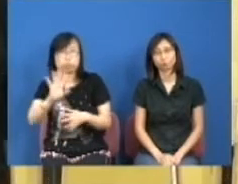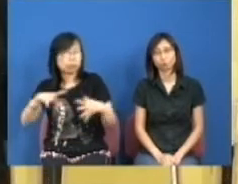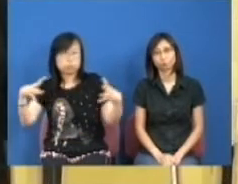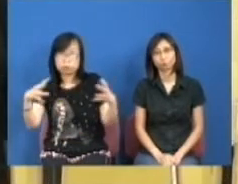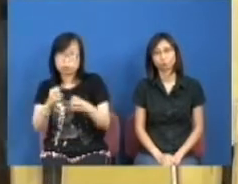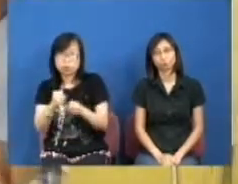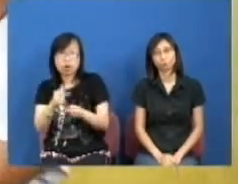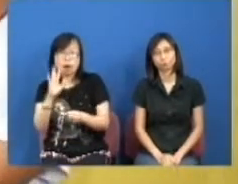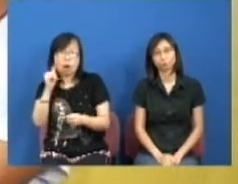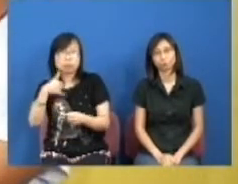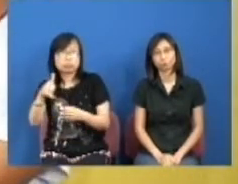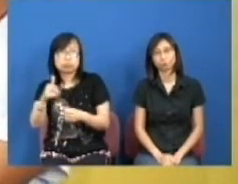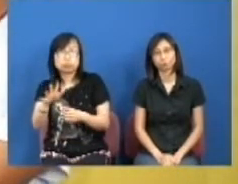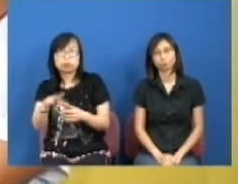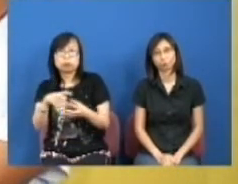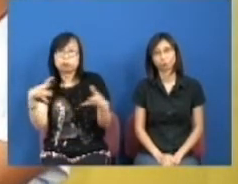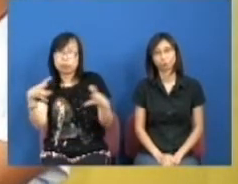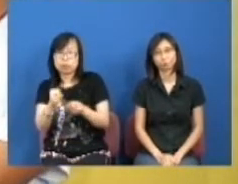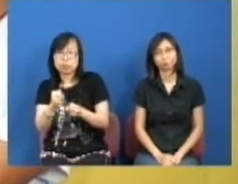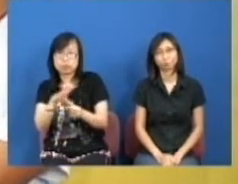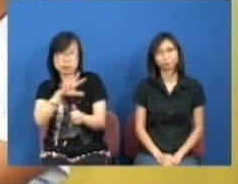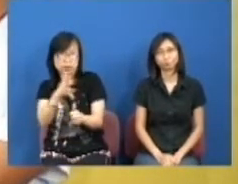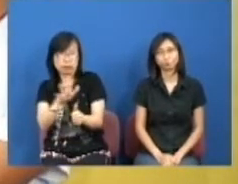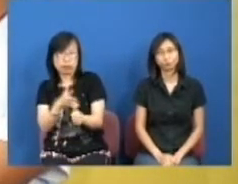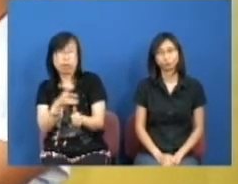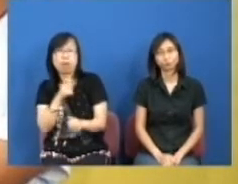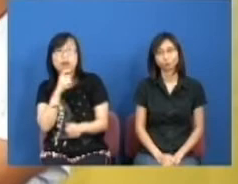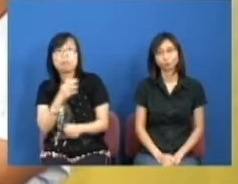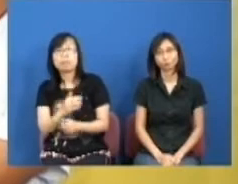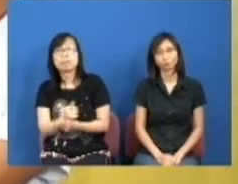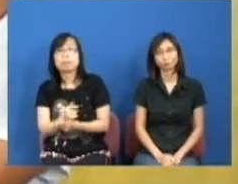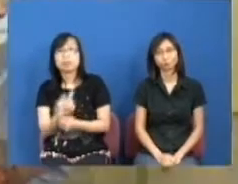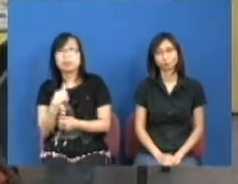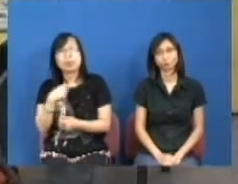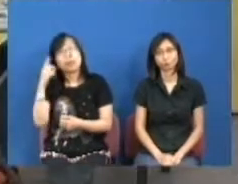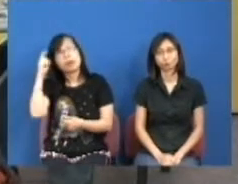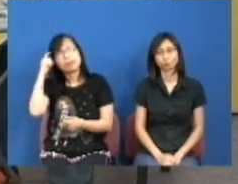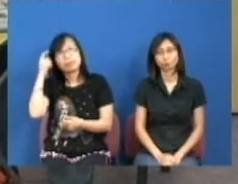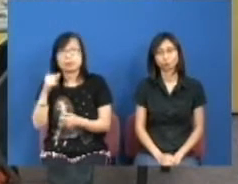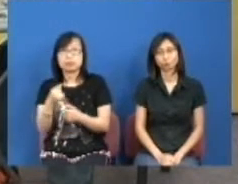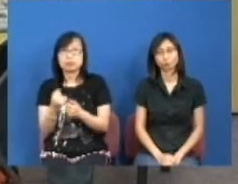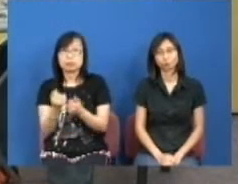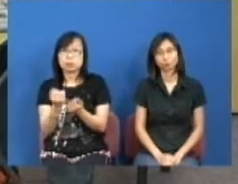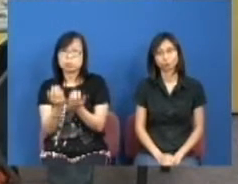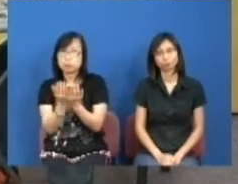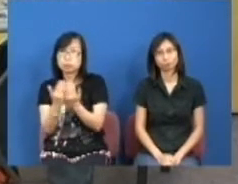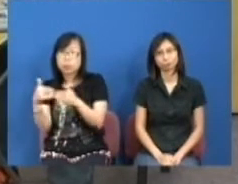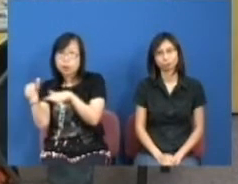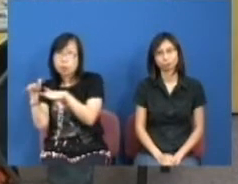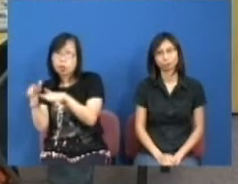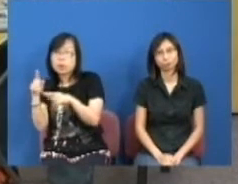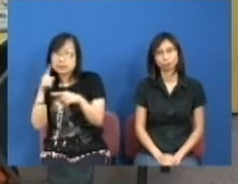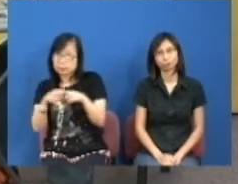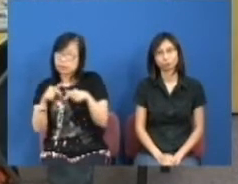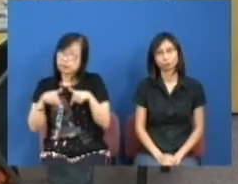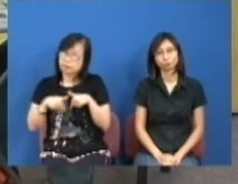什麼出路呢融合了去影響他又可不可以呢那我想有時有些同學他可能是真心